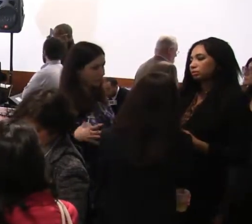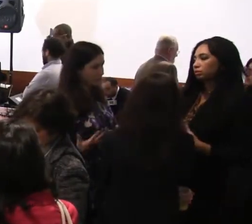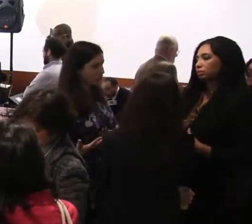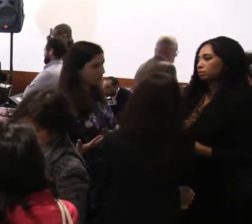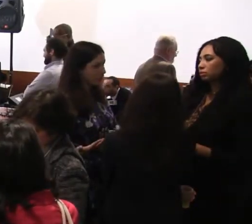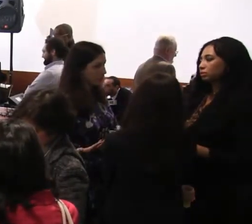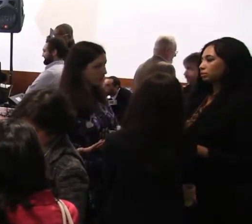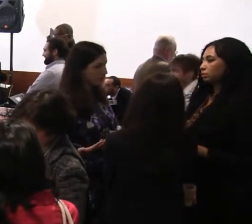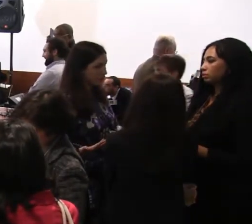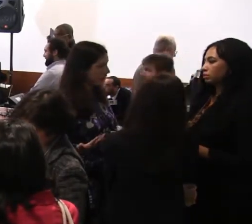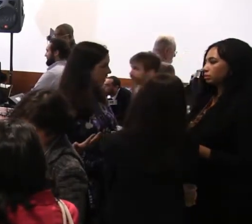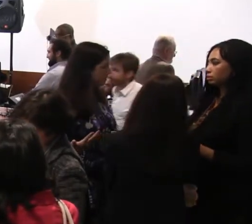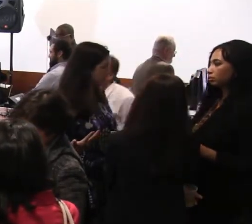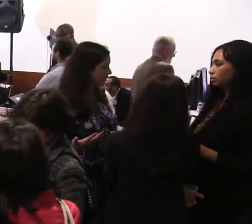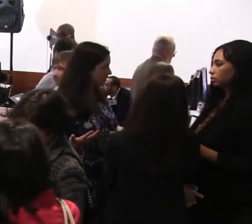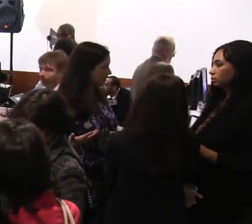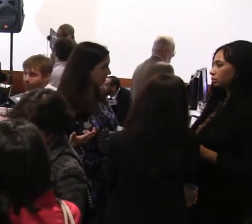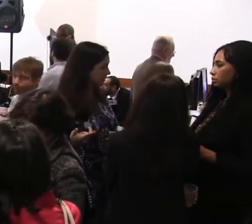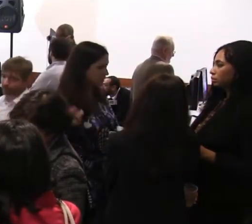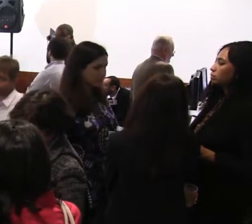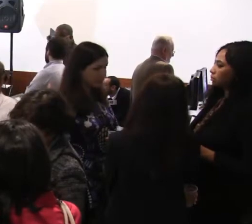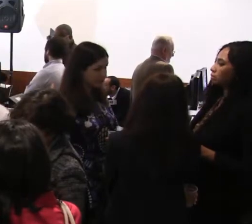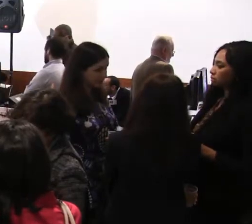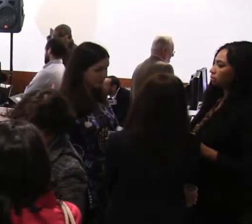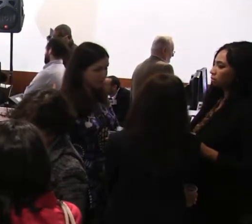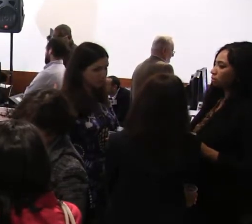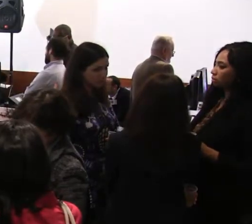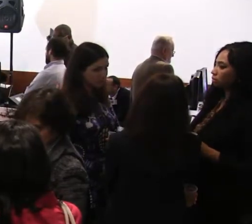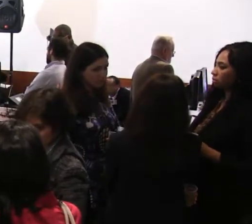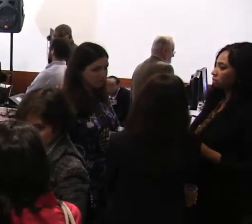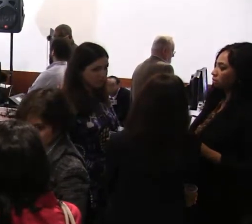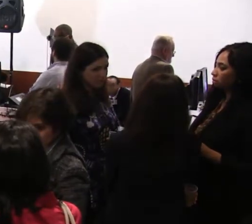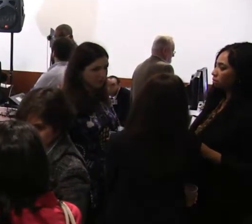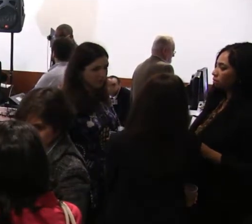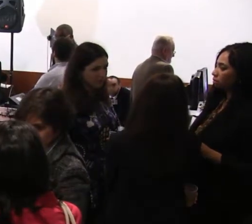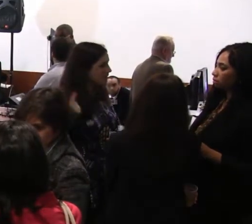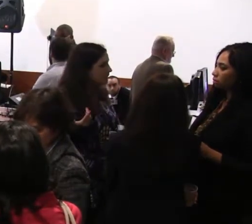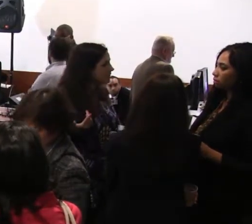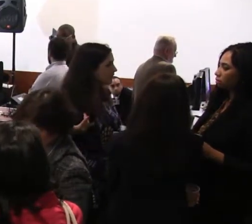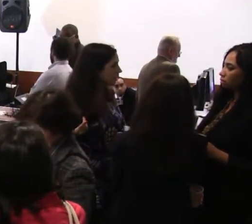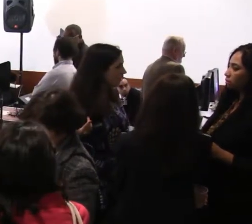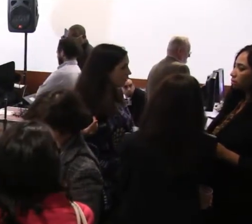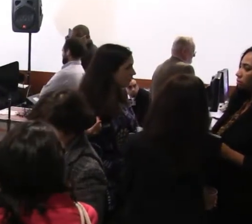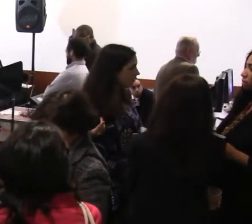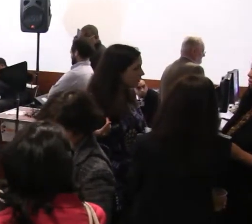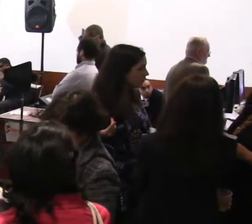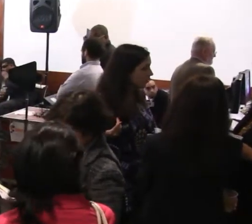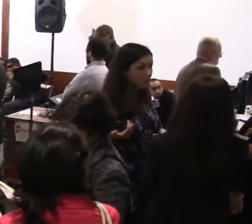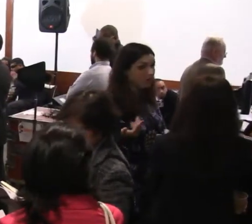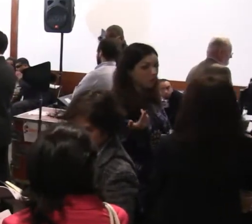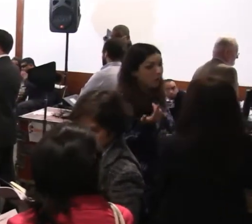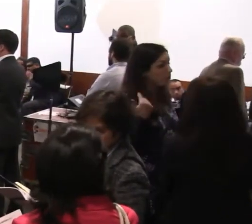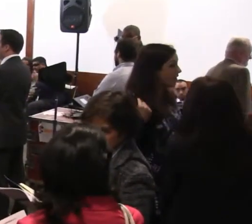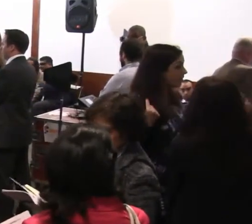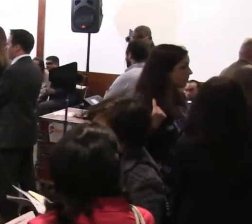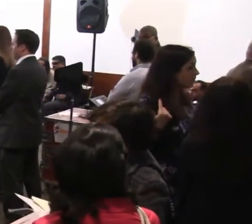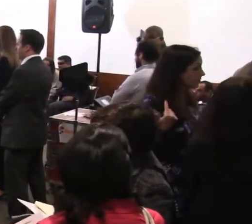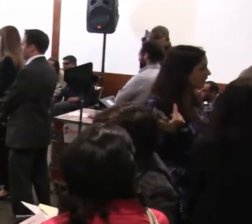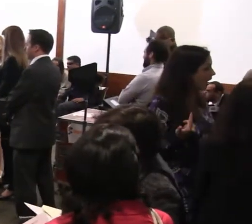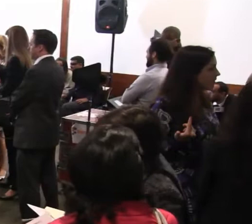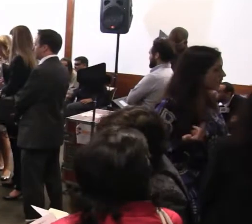kí gbéra wa lọ. Orí kì í fáwọn o ẹ̀dọ̀ kì í dùn